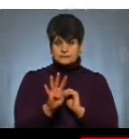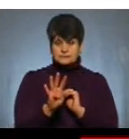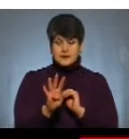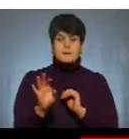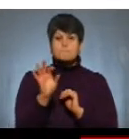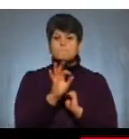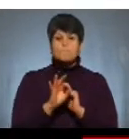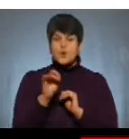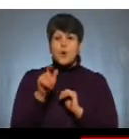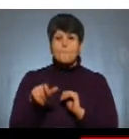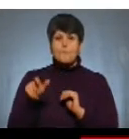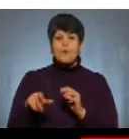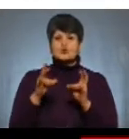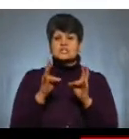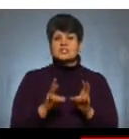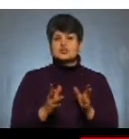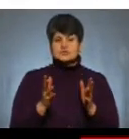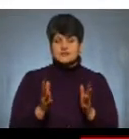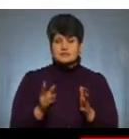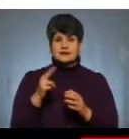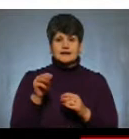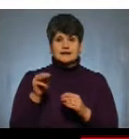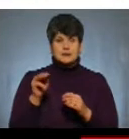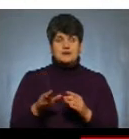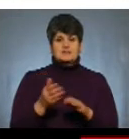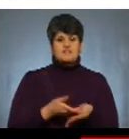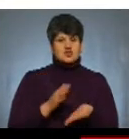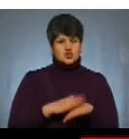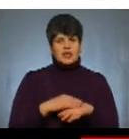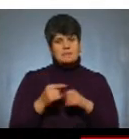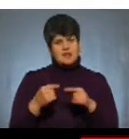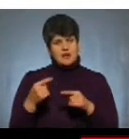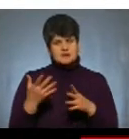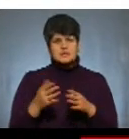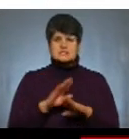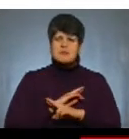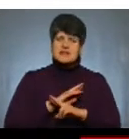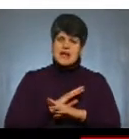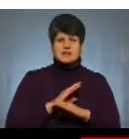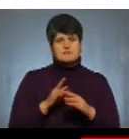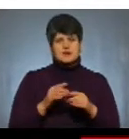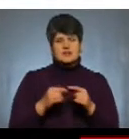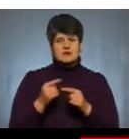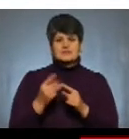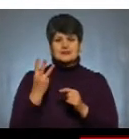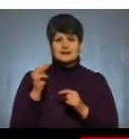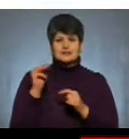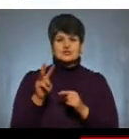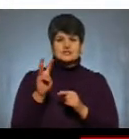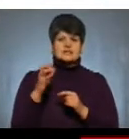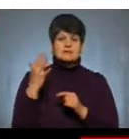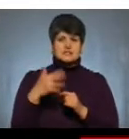24 294. І про постраждалих, як я говорила, ДТП з важкими наслідками, зі смертельними наслідками,